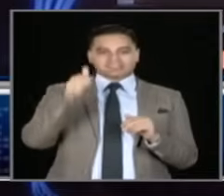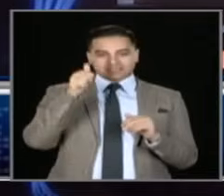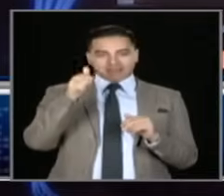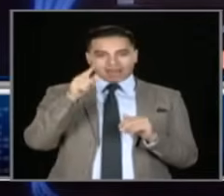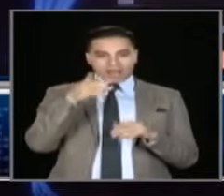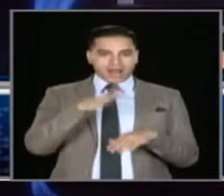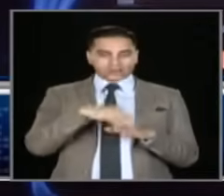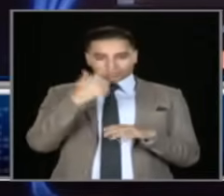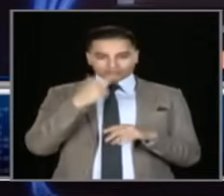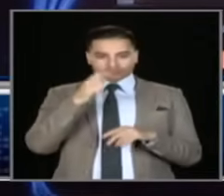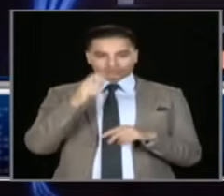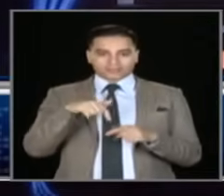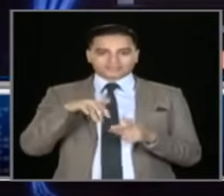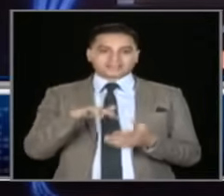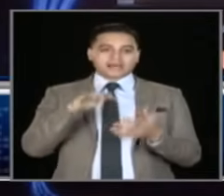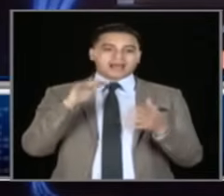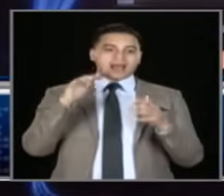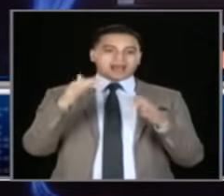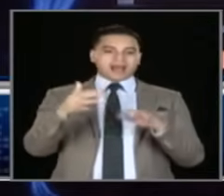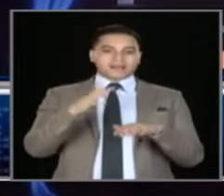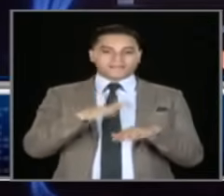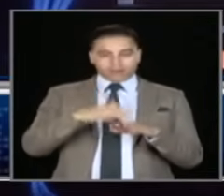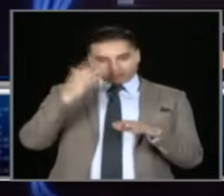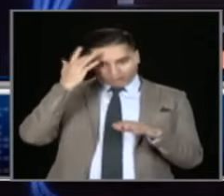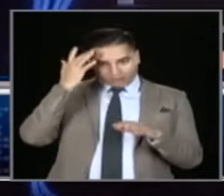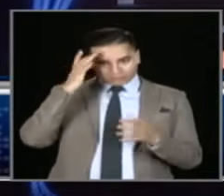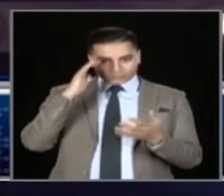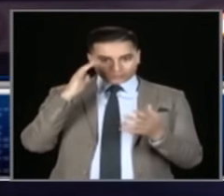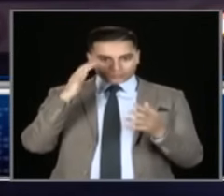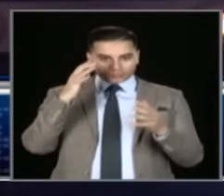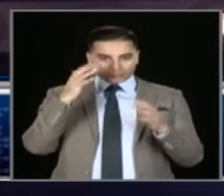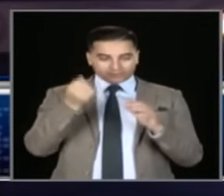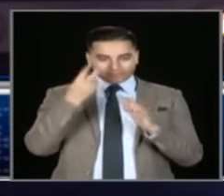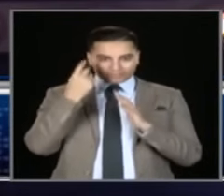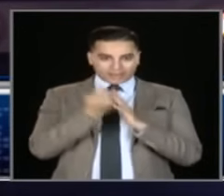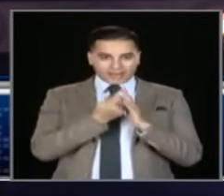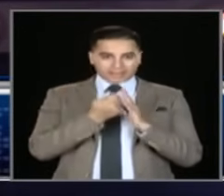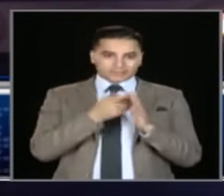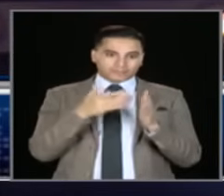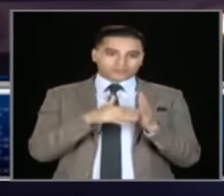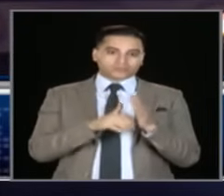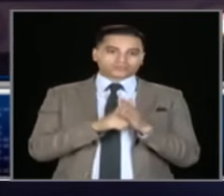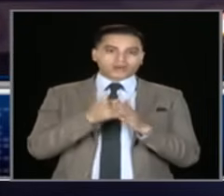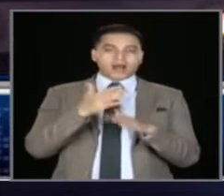عن شخص بيدور العالم كله جوه راسه. الكاتب ده حصل على جائزة الدولة